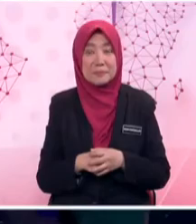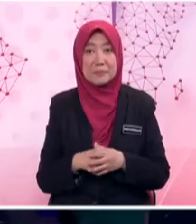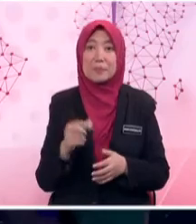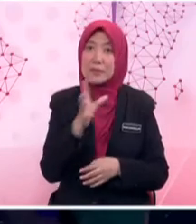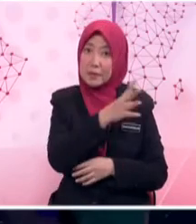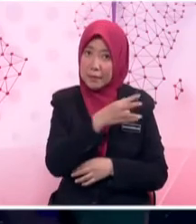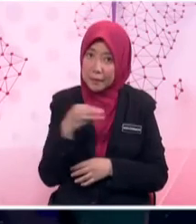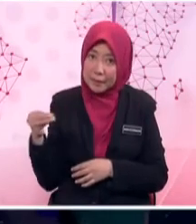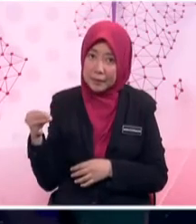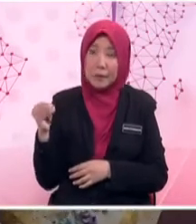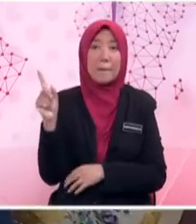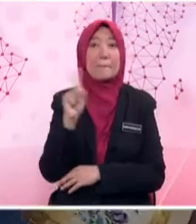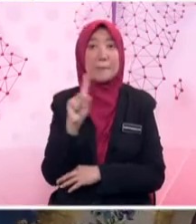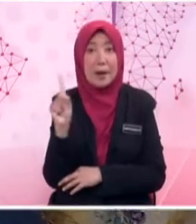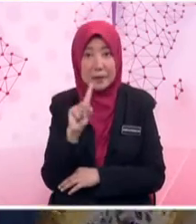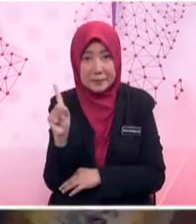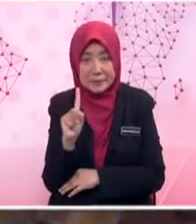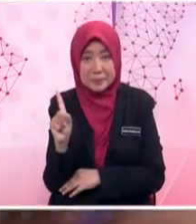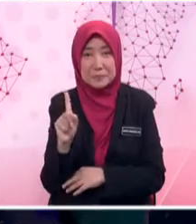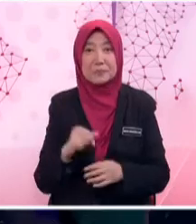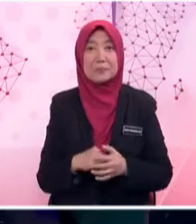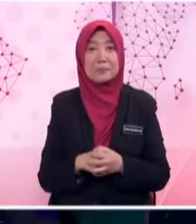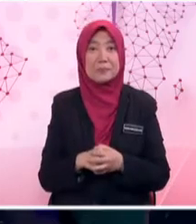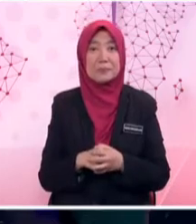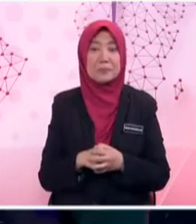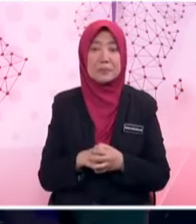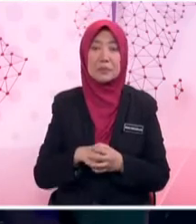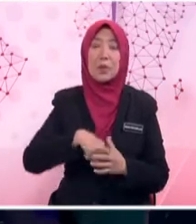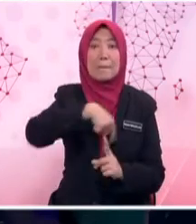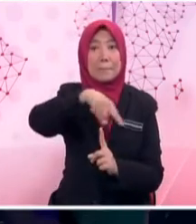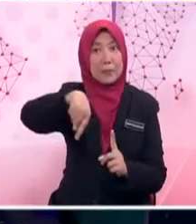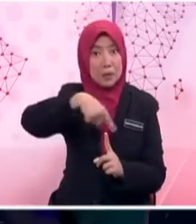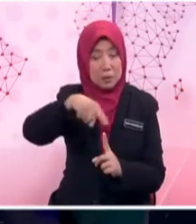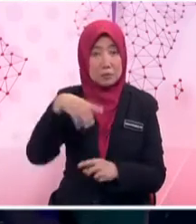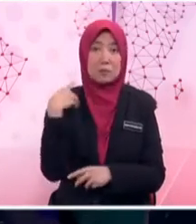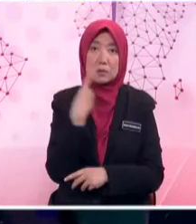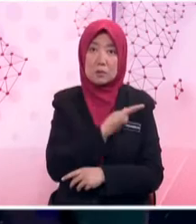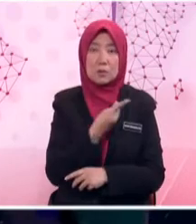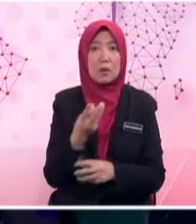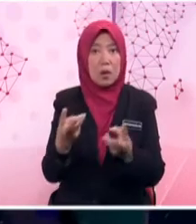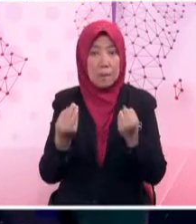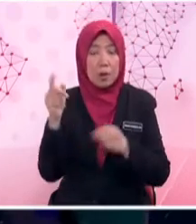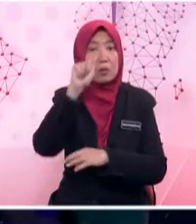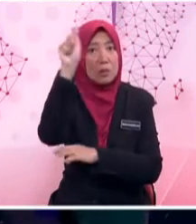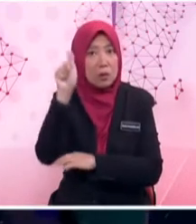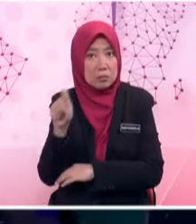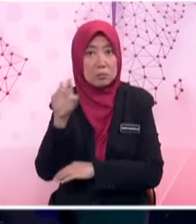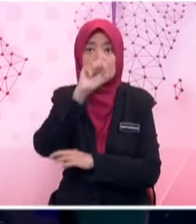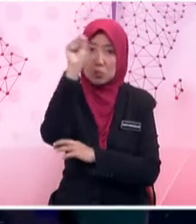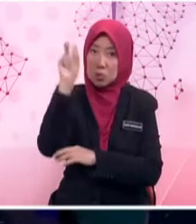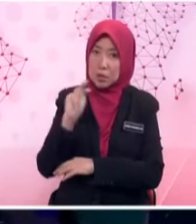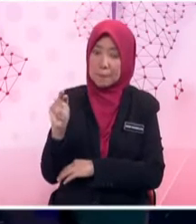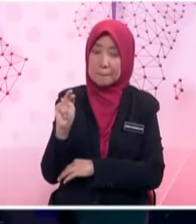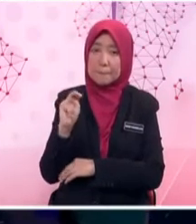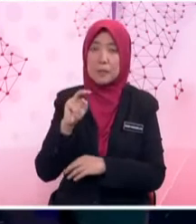Dan di mana? Bila kita bertanya soalan, kita boleh jawab. Biasanya bila